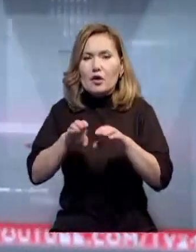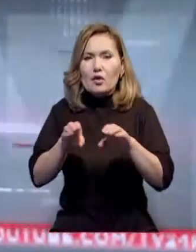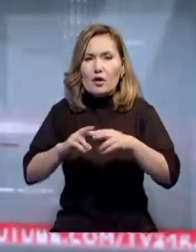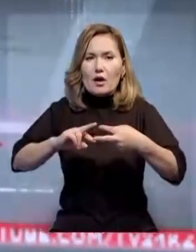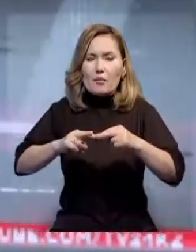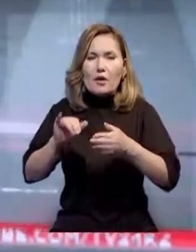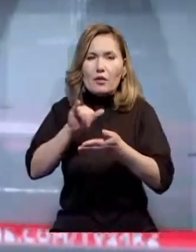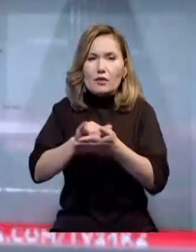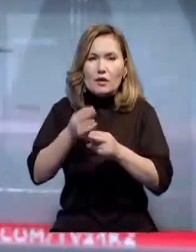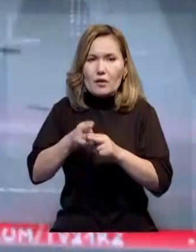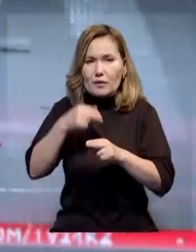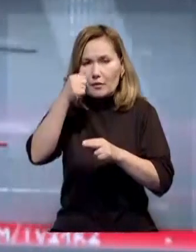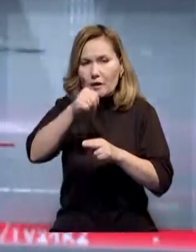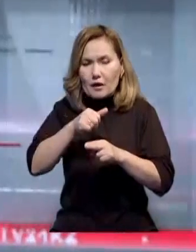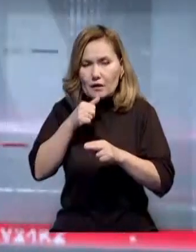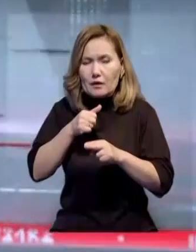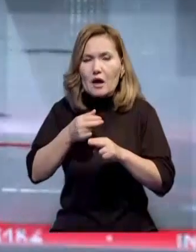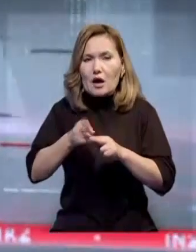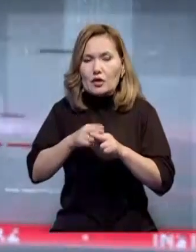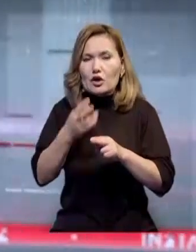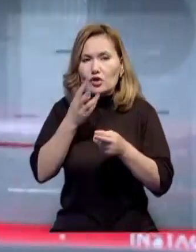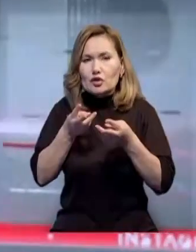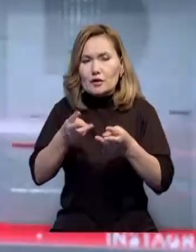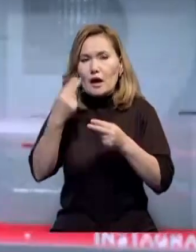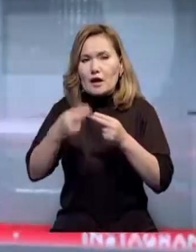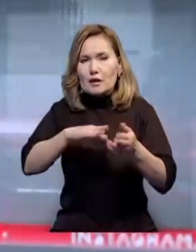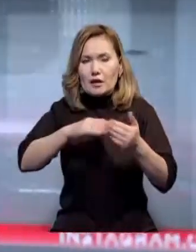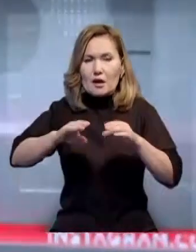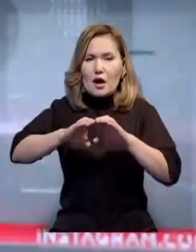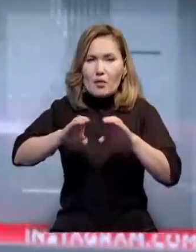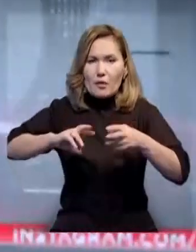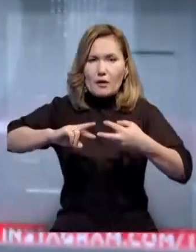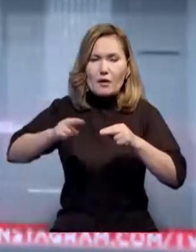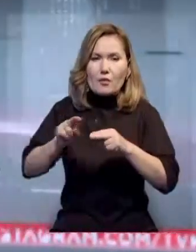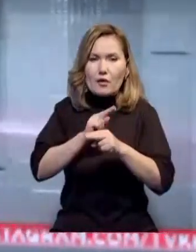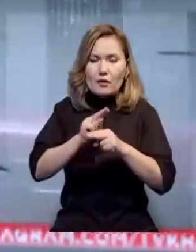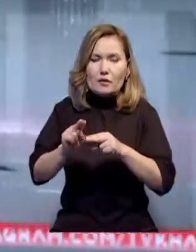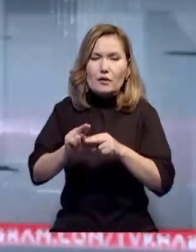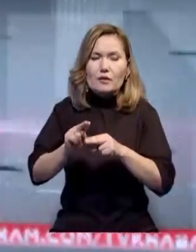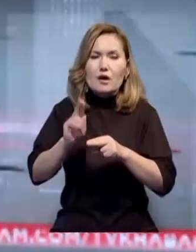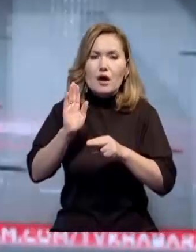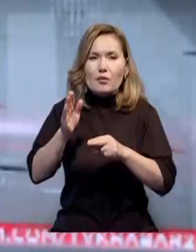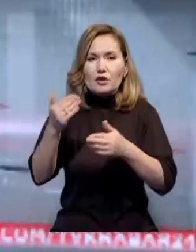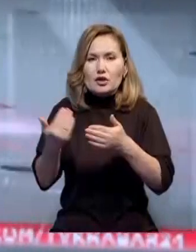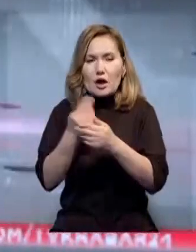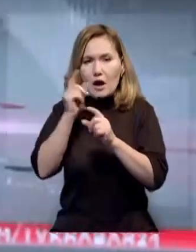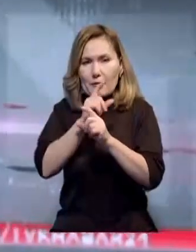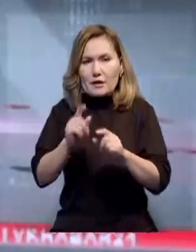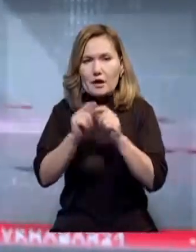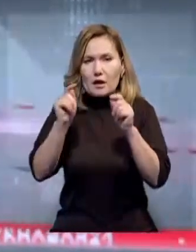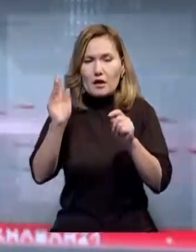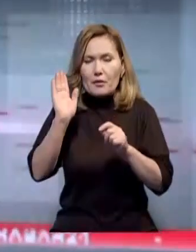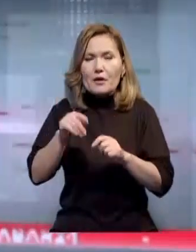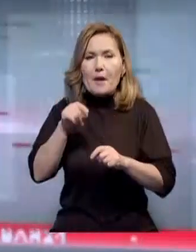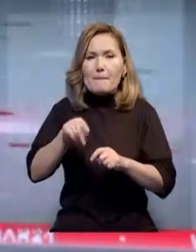жұмыстары биылғы жылыту маусымы аяқталғанда басталады. Сонымен қатар Кеншілер қаласында жаңа мектеп бой көтереді. 1200 орынға